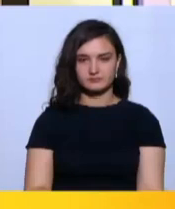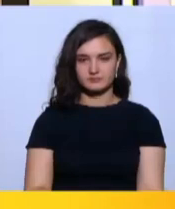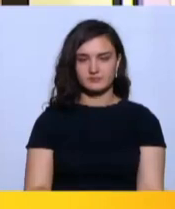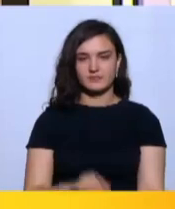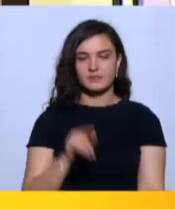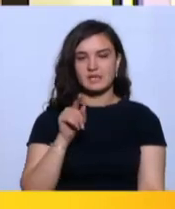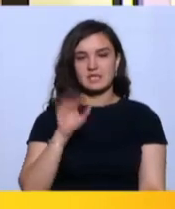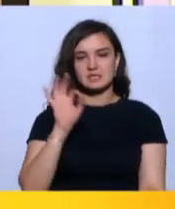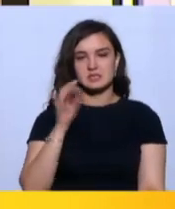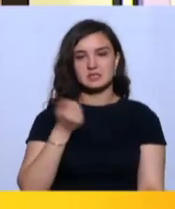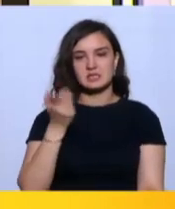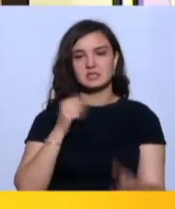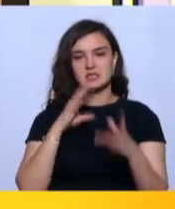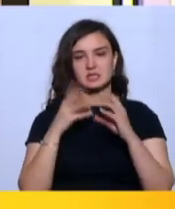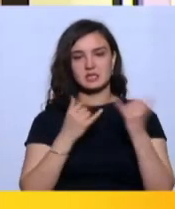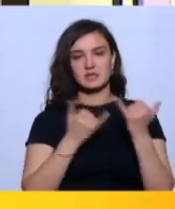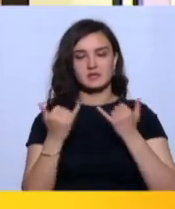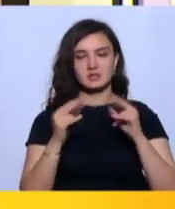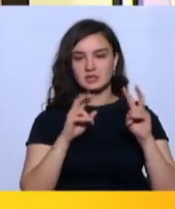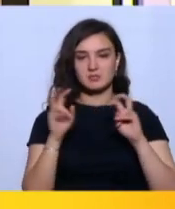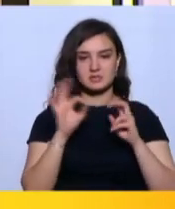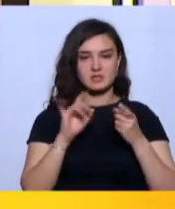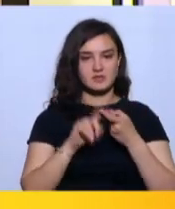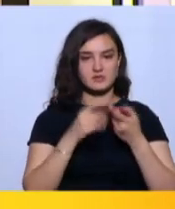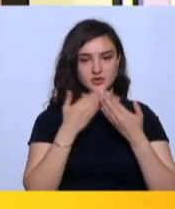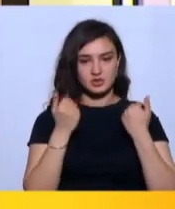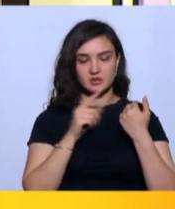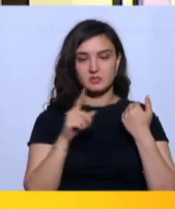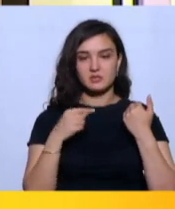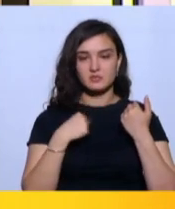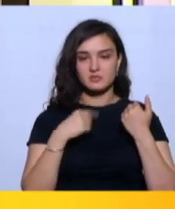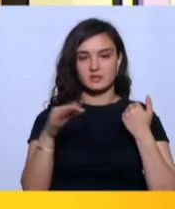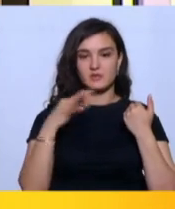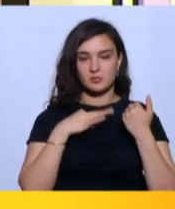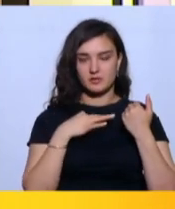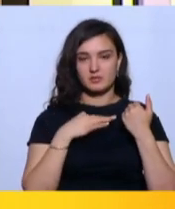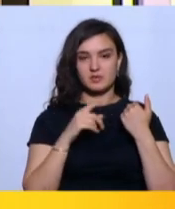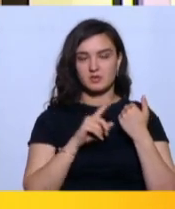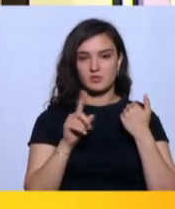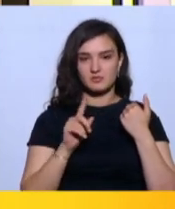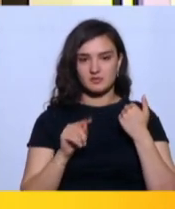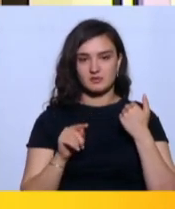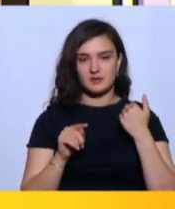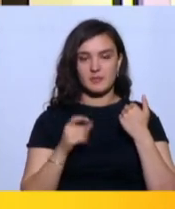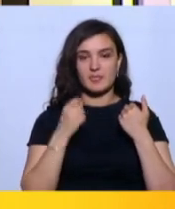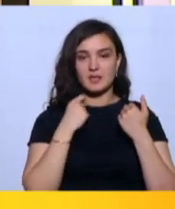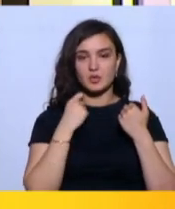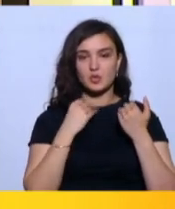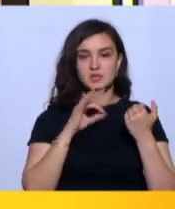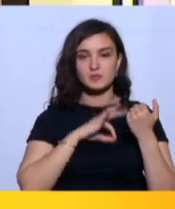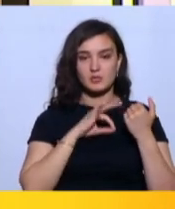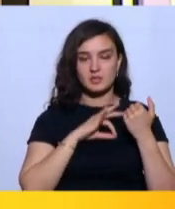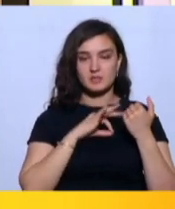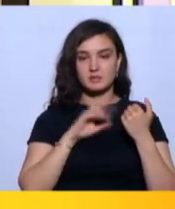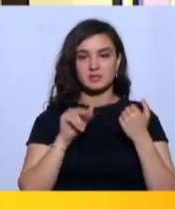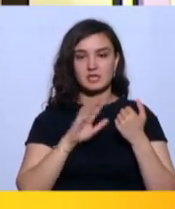Rasagurvelia statistika ar aris ushaot ghevandel chuns temastan kavshershi, tumtsa chuns shegvaxsenebs, rom alkoholis mokhmareba